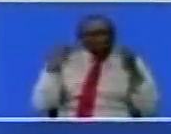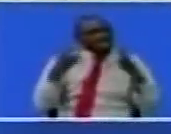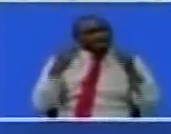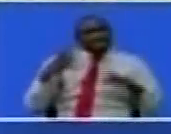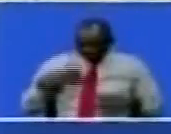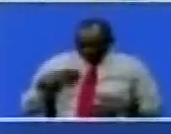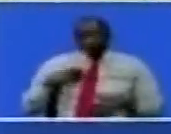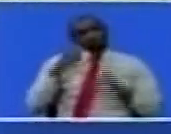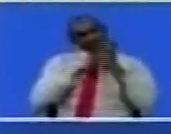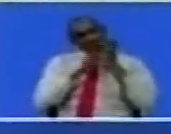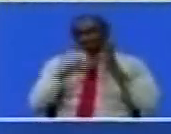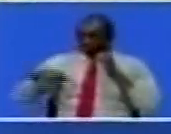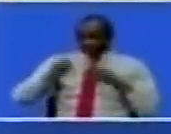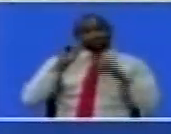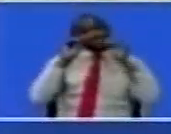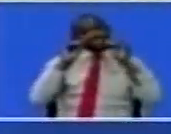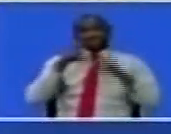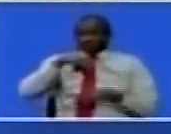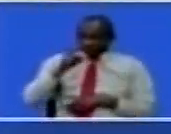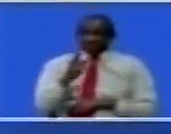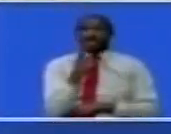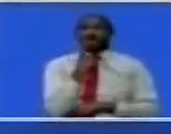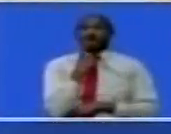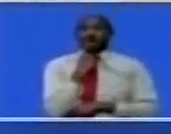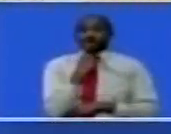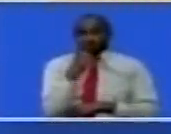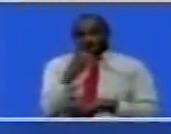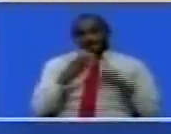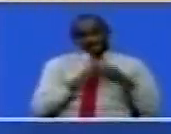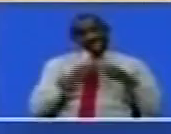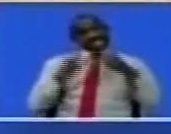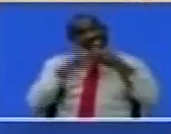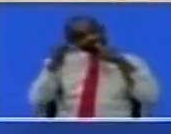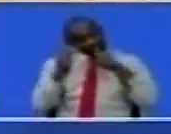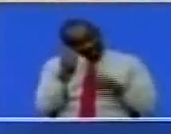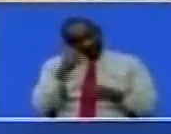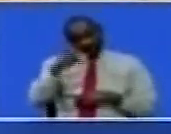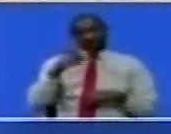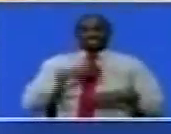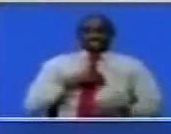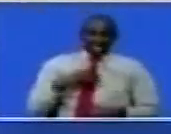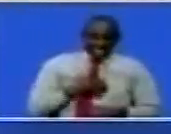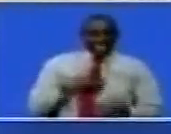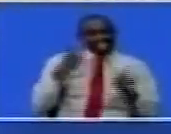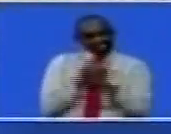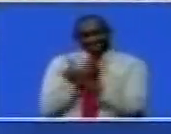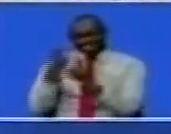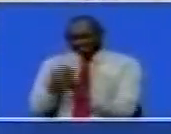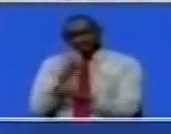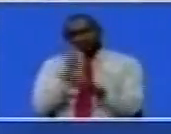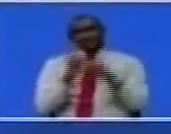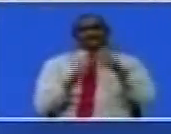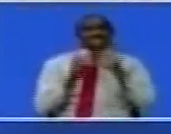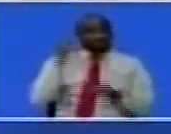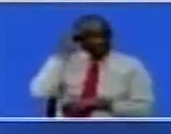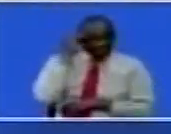tu mashuhuri, na alistaafu mwaka 1985 baada ya kuhudumu katika ngazi mbalimbali katika wizara ya